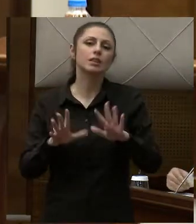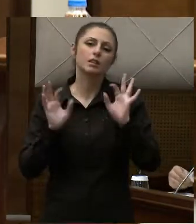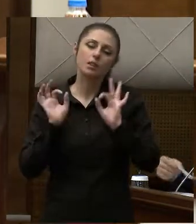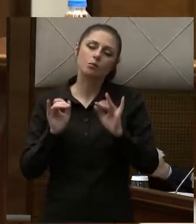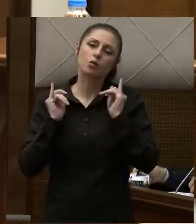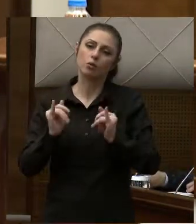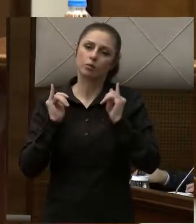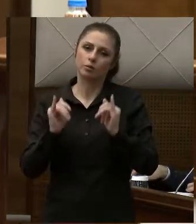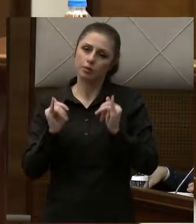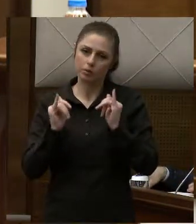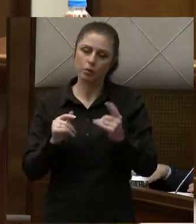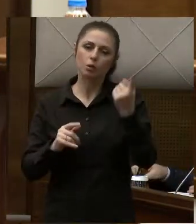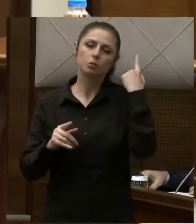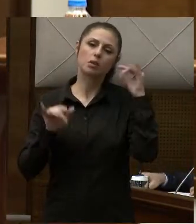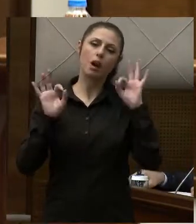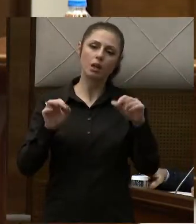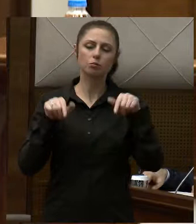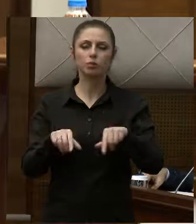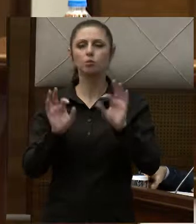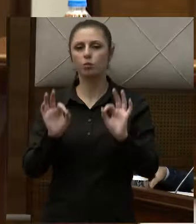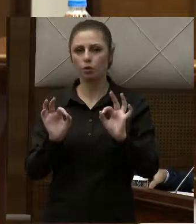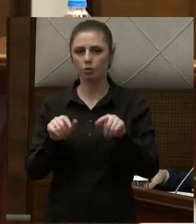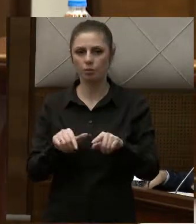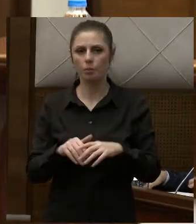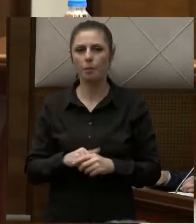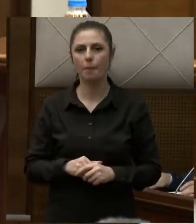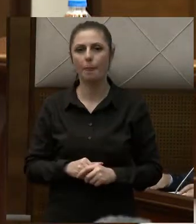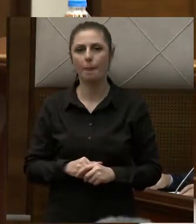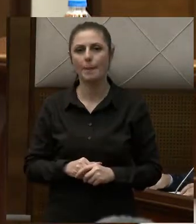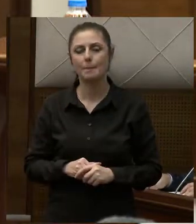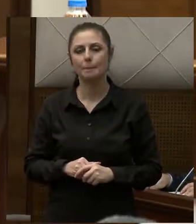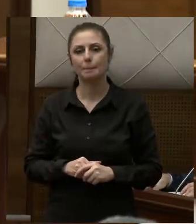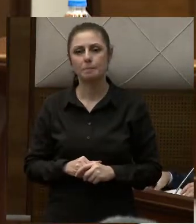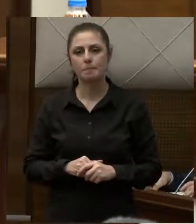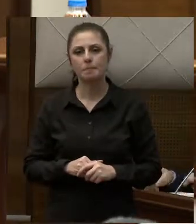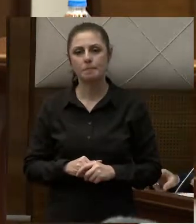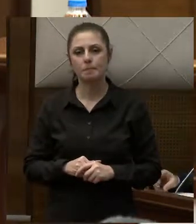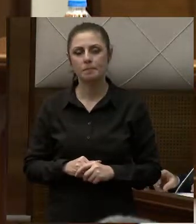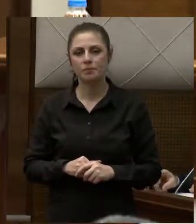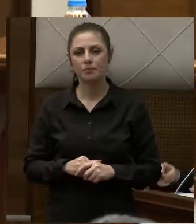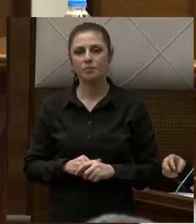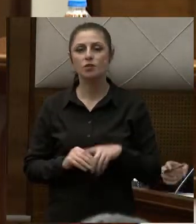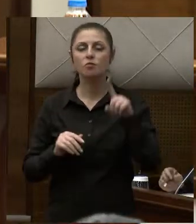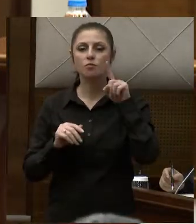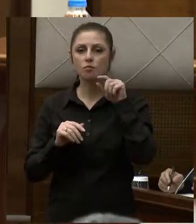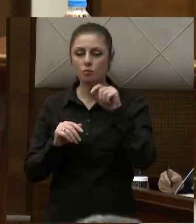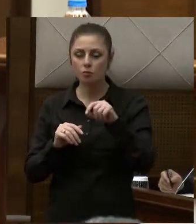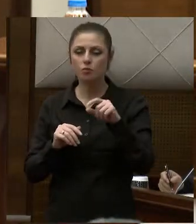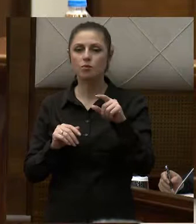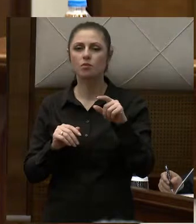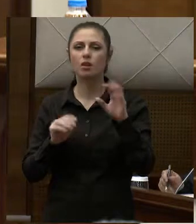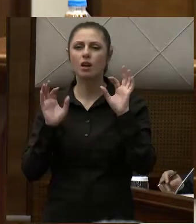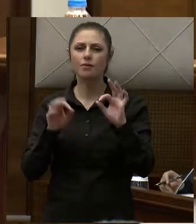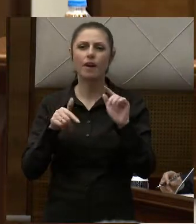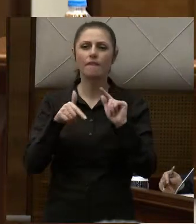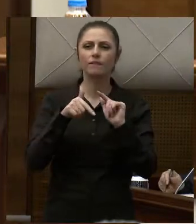yok. Dün de böyleydi, bugün de böyledir, yarın da böyle olacaktır. Dünya tarihinde de lanetlenen şeylerdir. Bunu ikide bir